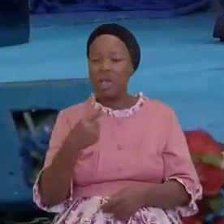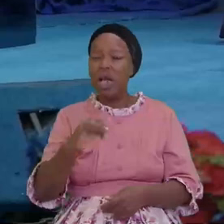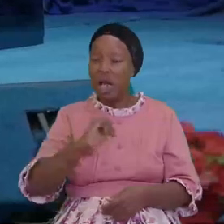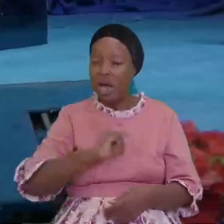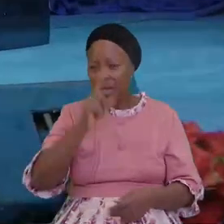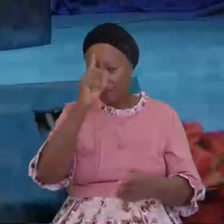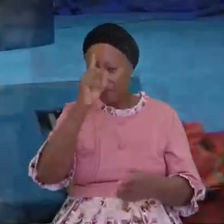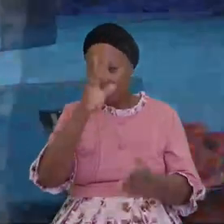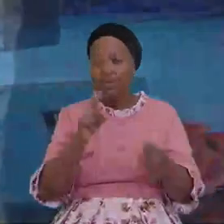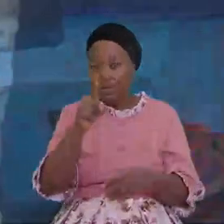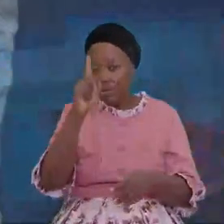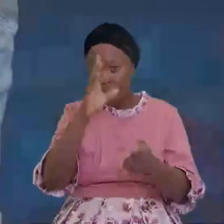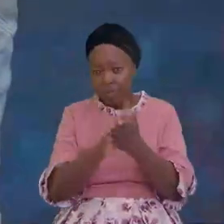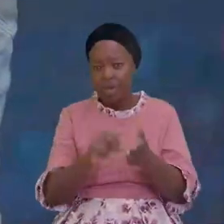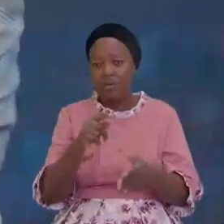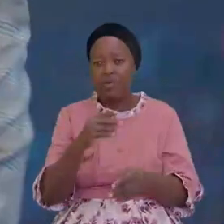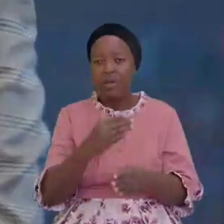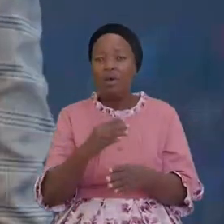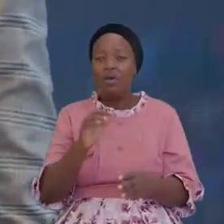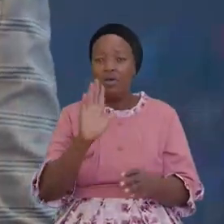Et il dit, oui, je crois.